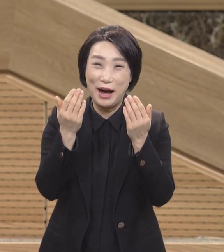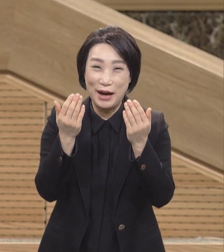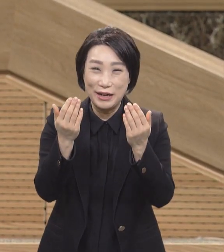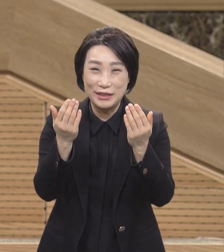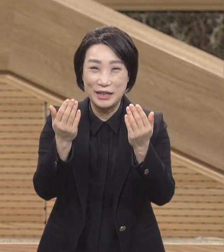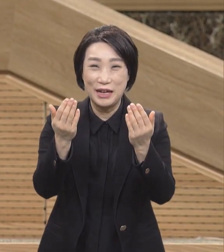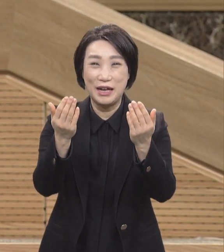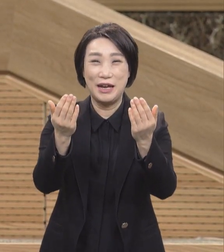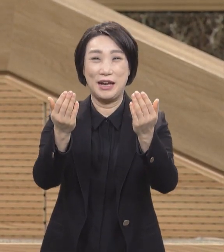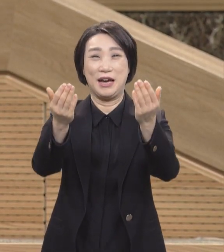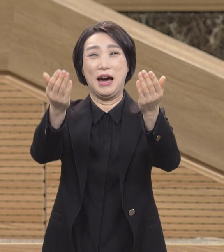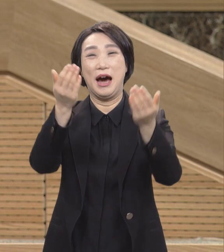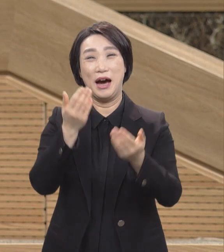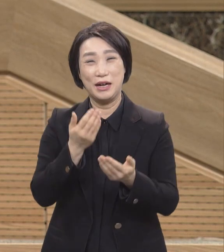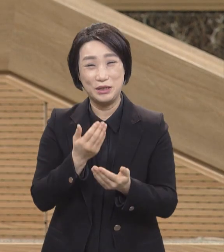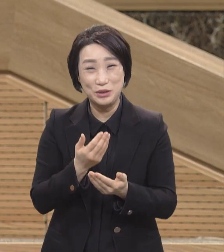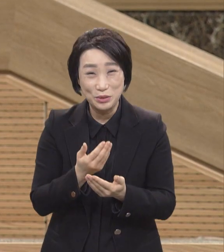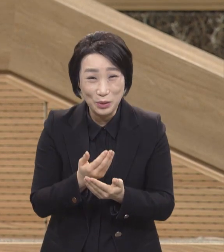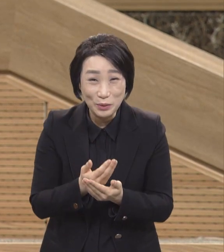찬송하게